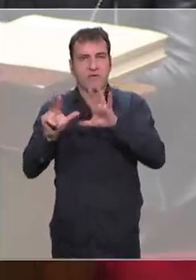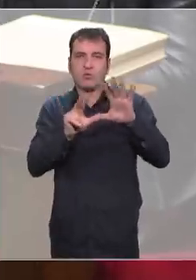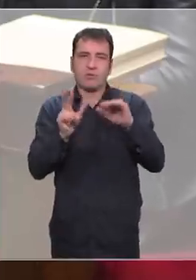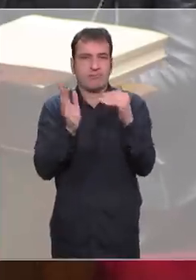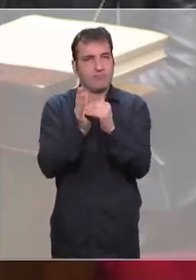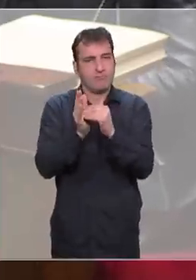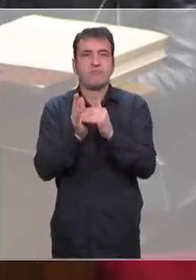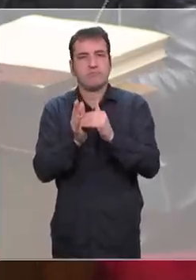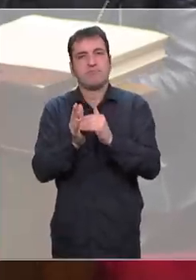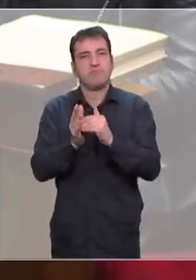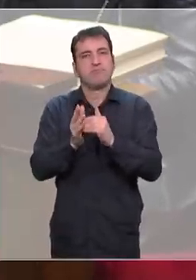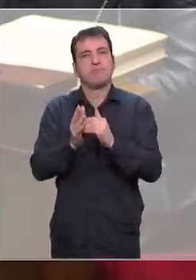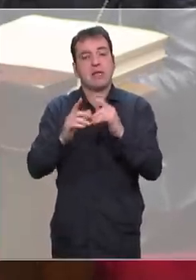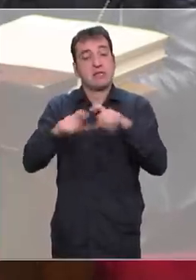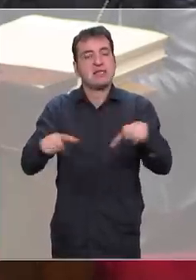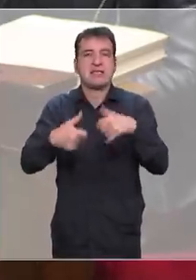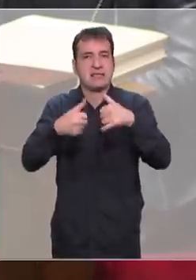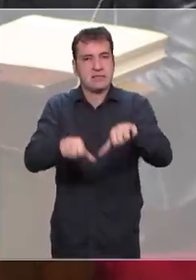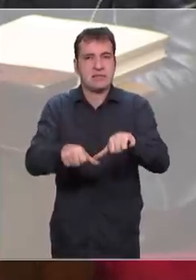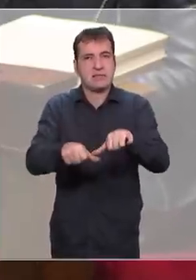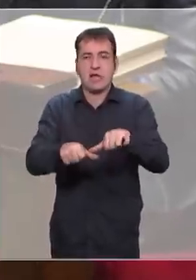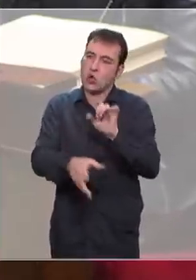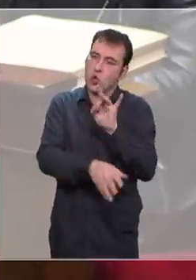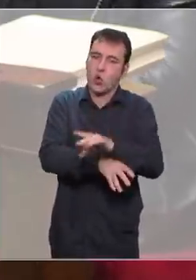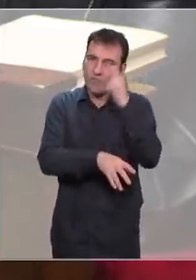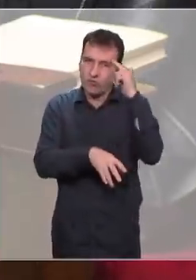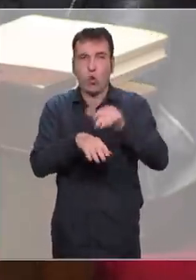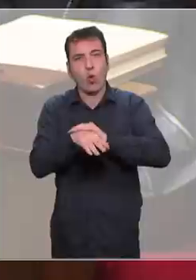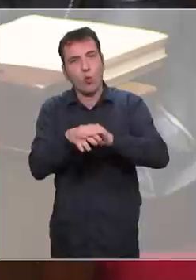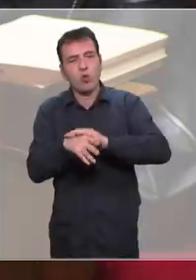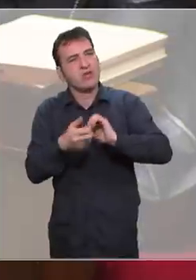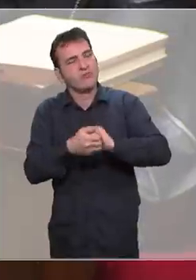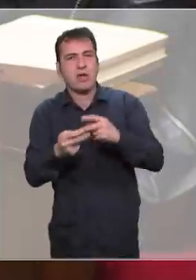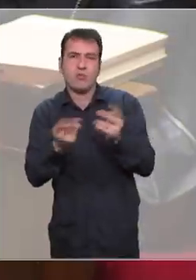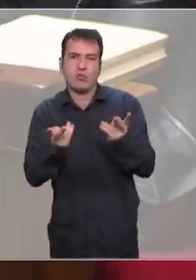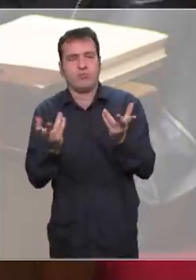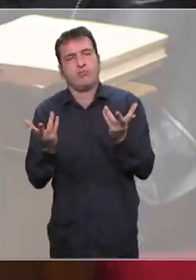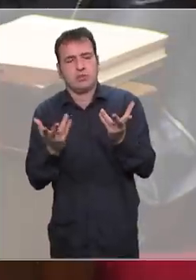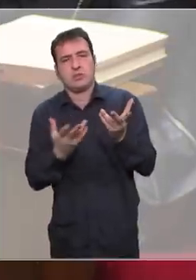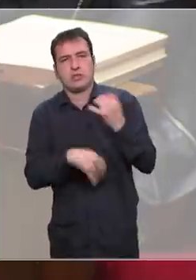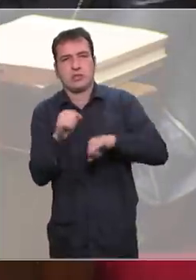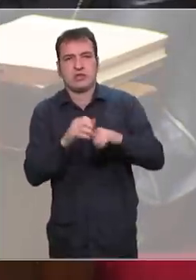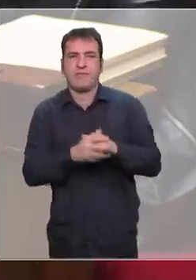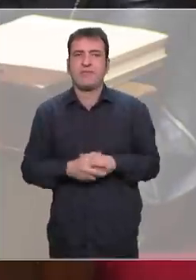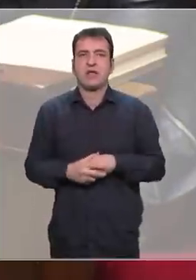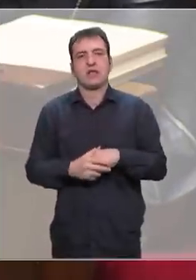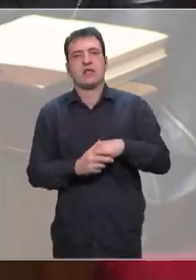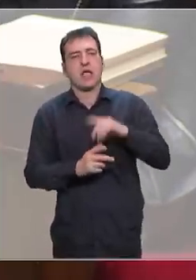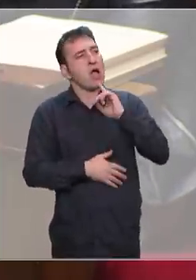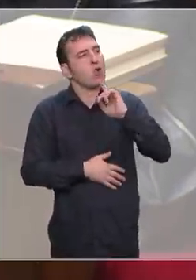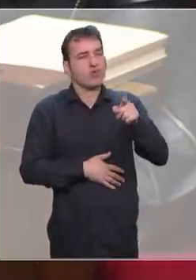pour motif d'ordre public. Le ministère de l'Intérieur et des Outre-mer a donné des instructions très claires aux préfets via une instruction